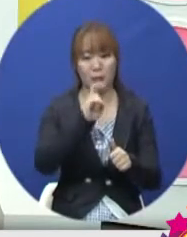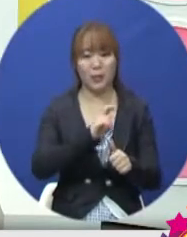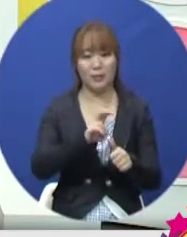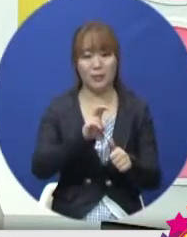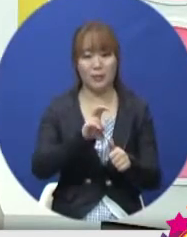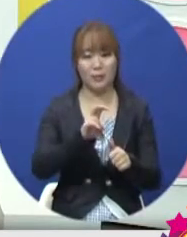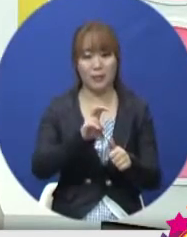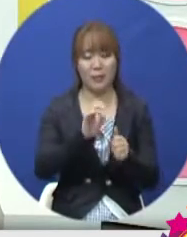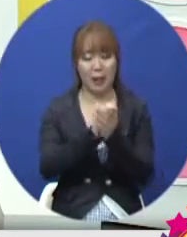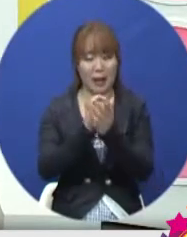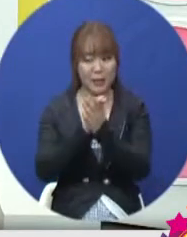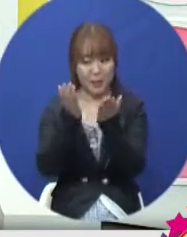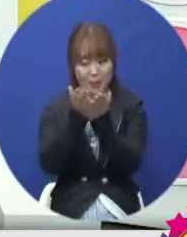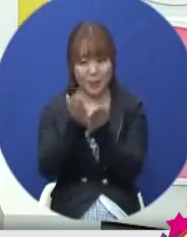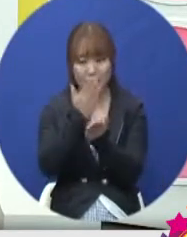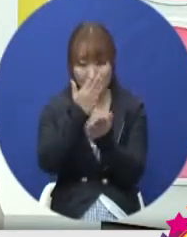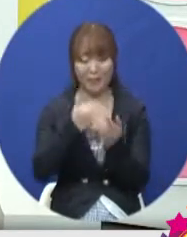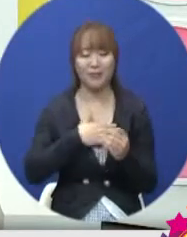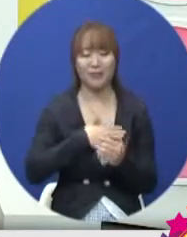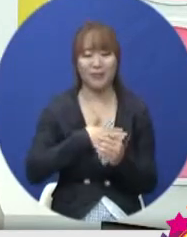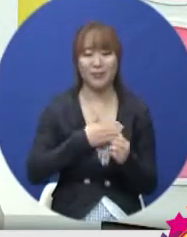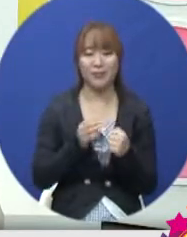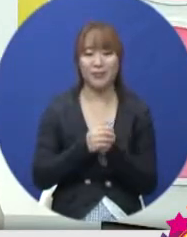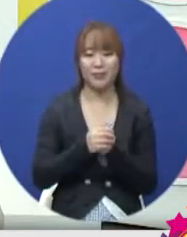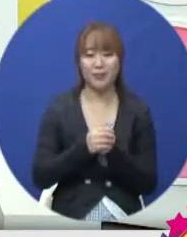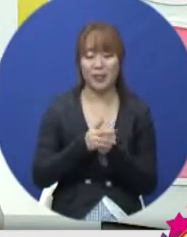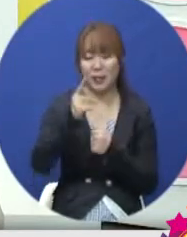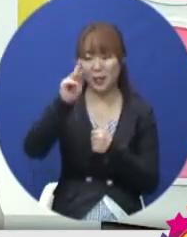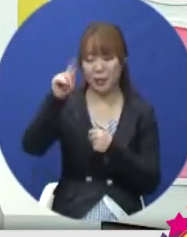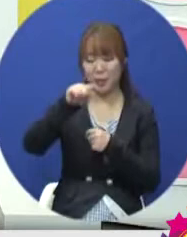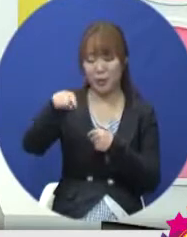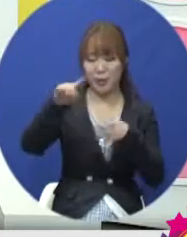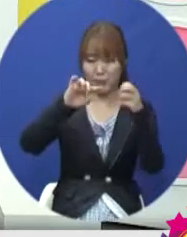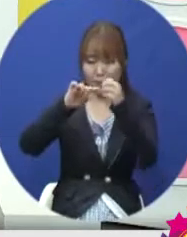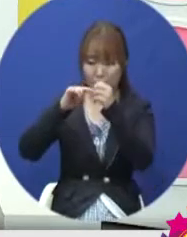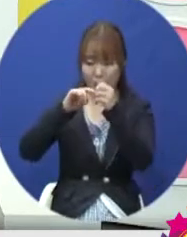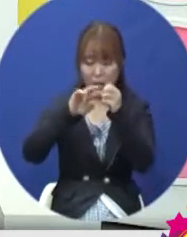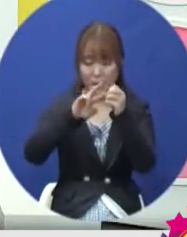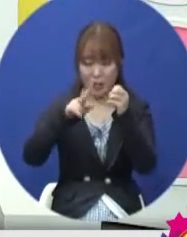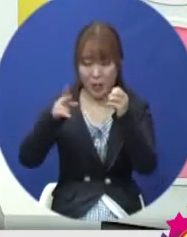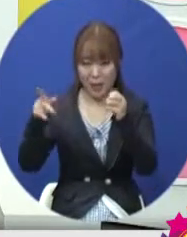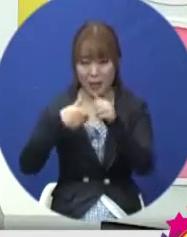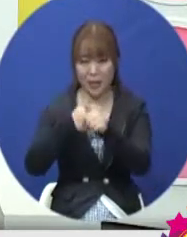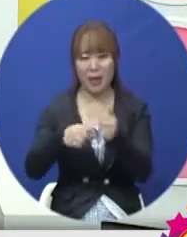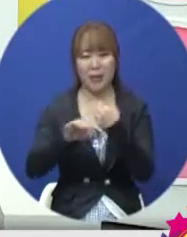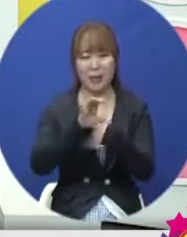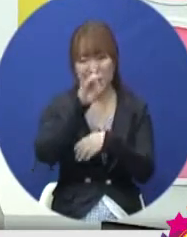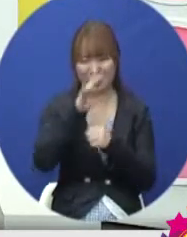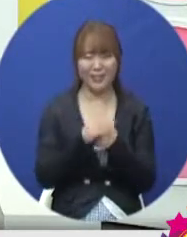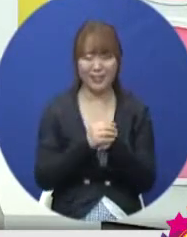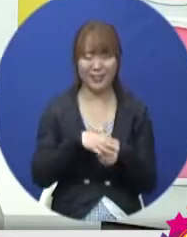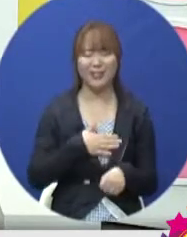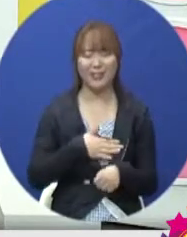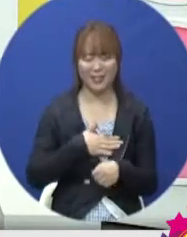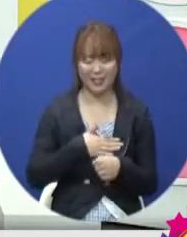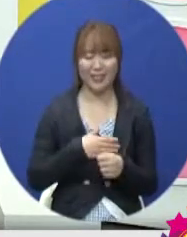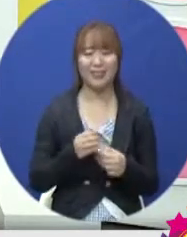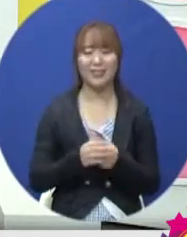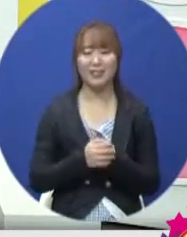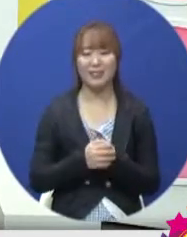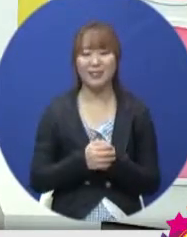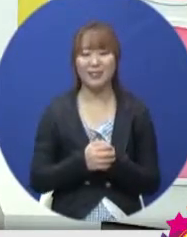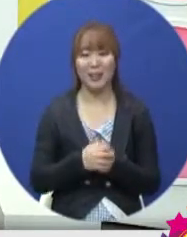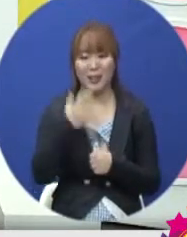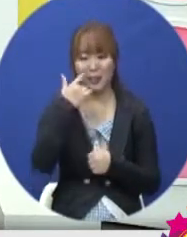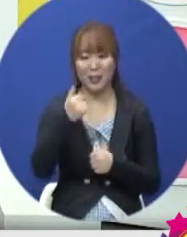박자가 맞습니다, 아버님. 예, 예, 알겠습니다. 네, 고맙습니다. 화면에 변하는 그 색깔 변하는 걸 따라서 하면 늦어요. 예, 예, 박자가. 알겠습니다.